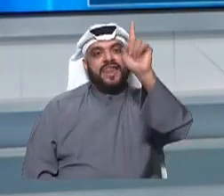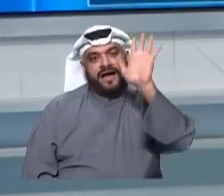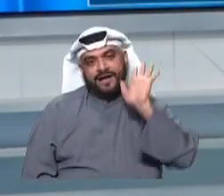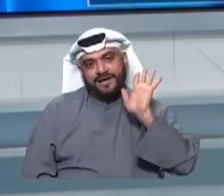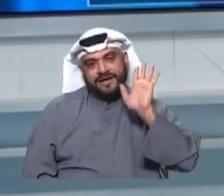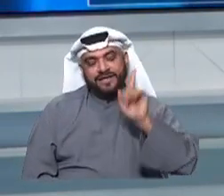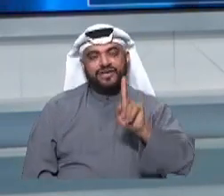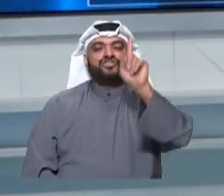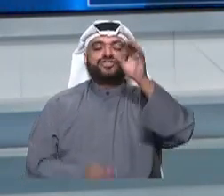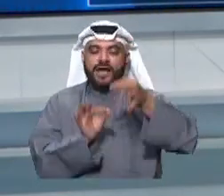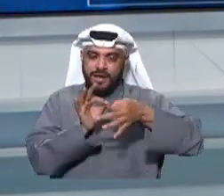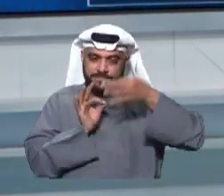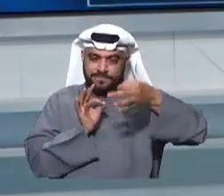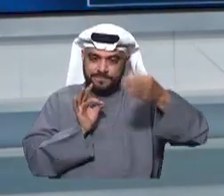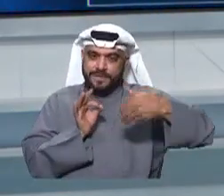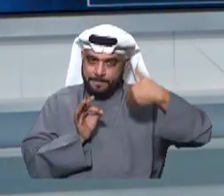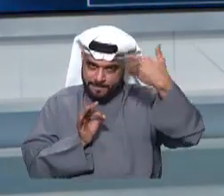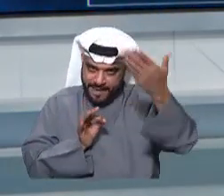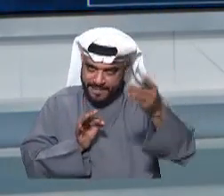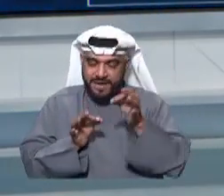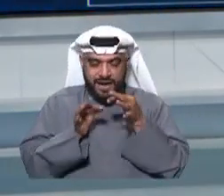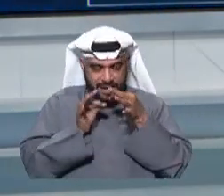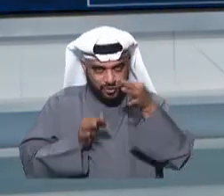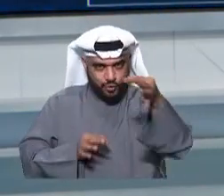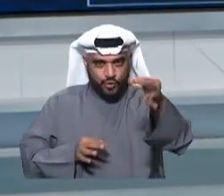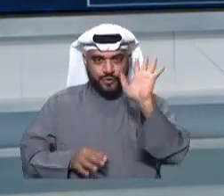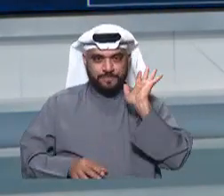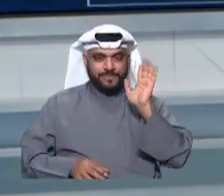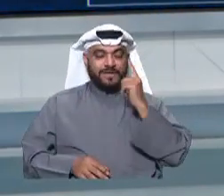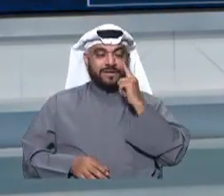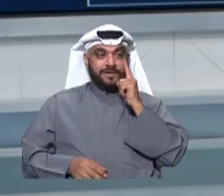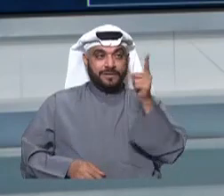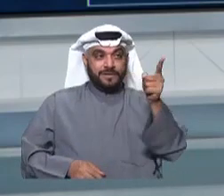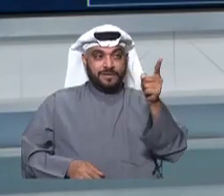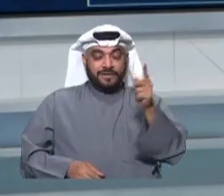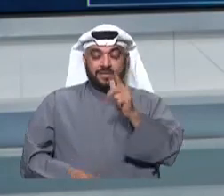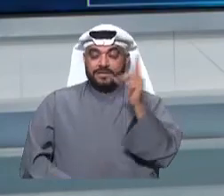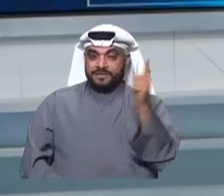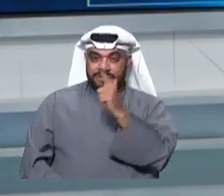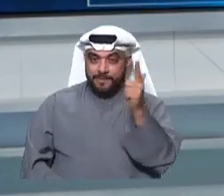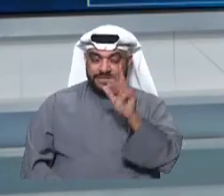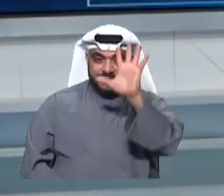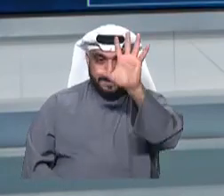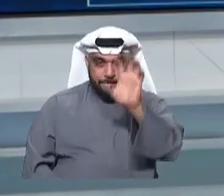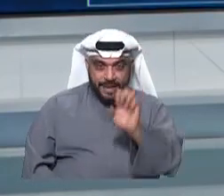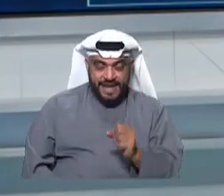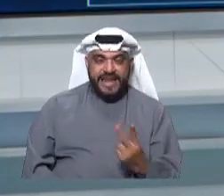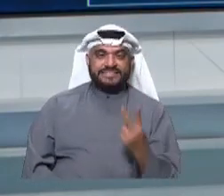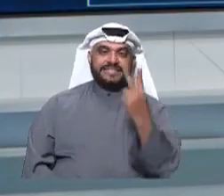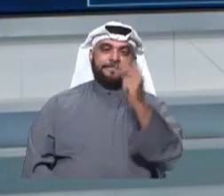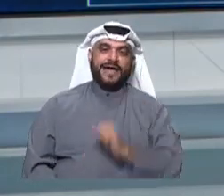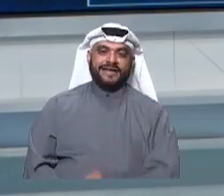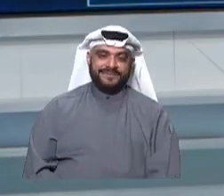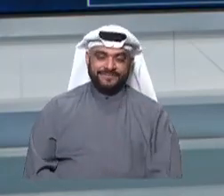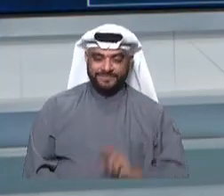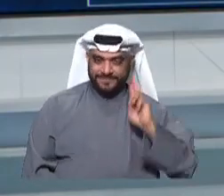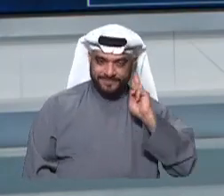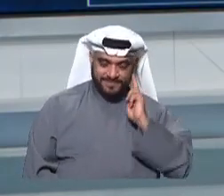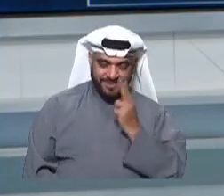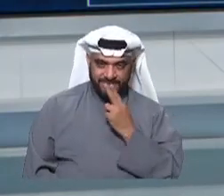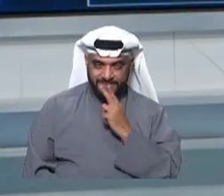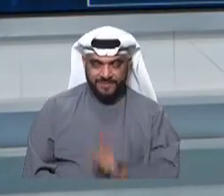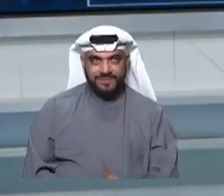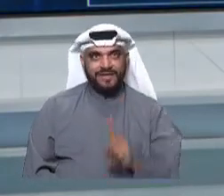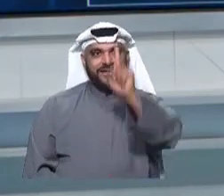تفاصيل أكثر عنها خلال نشراتنا القادمة. العظمى 17 والصغرى 7 درجات درجات مئوية. أعزائي المشاهدين، إلى هنا